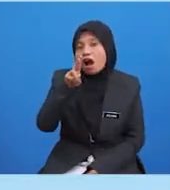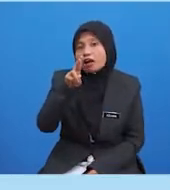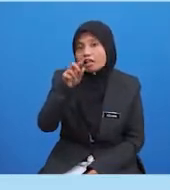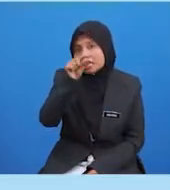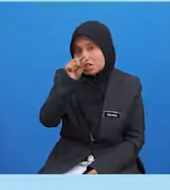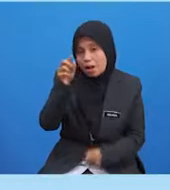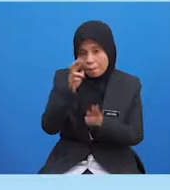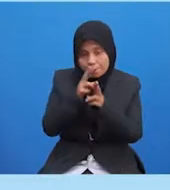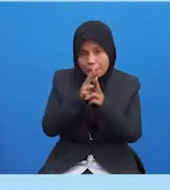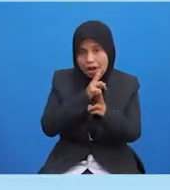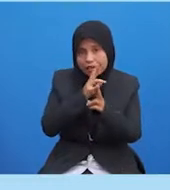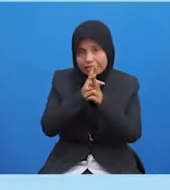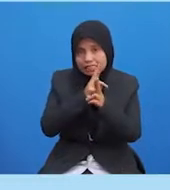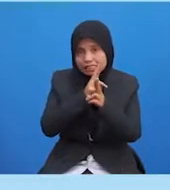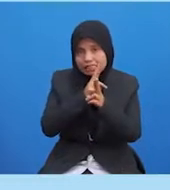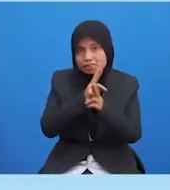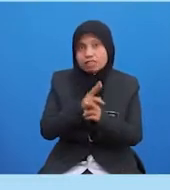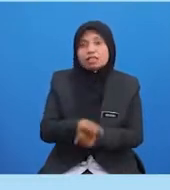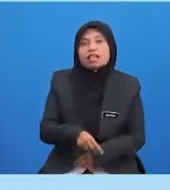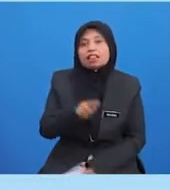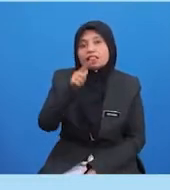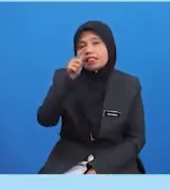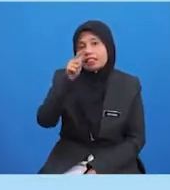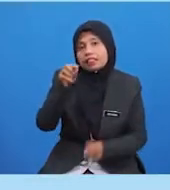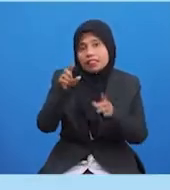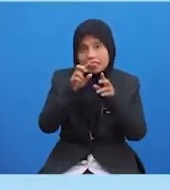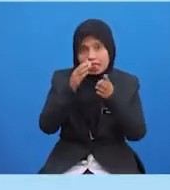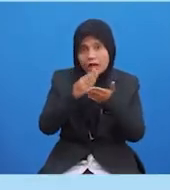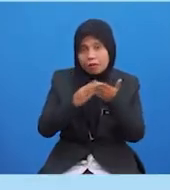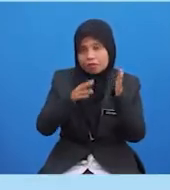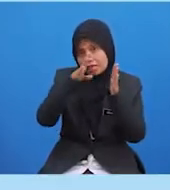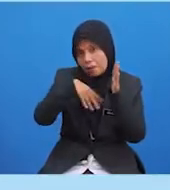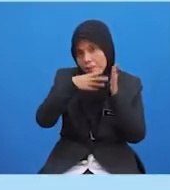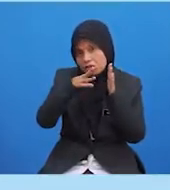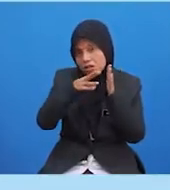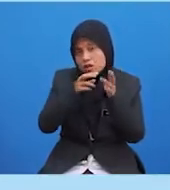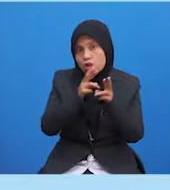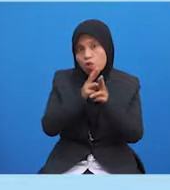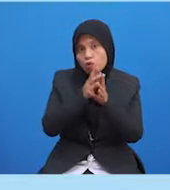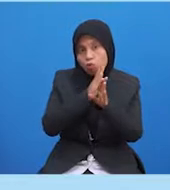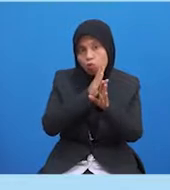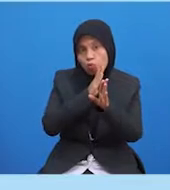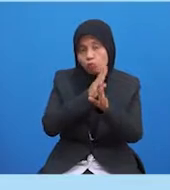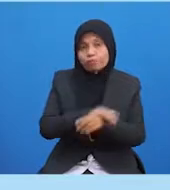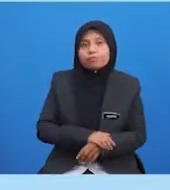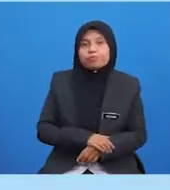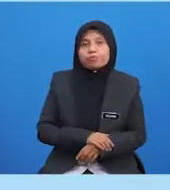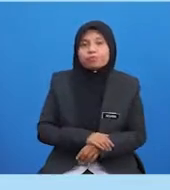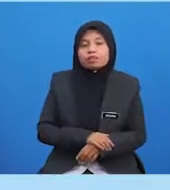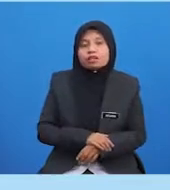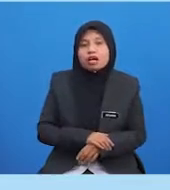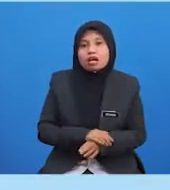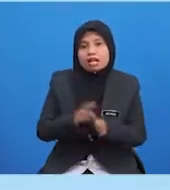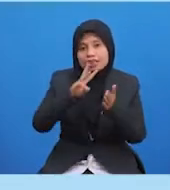table atau table row. Tag th yang merujuk kepada kepala